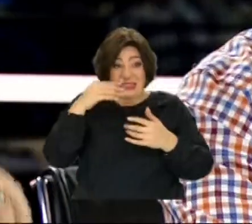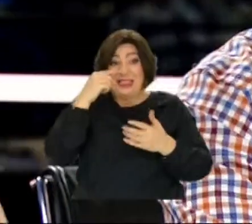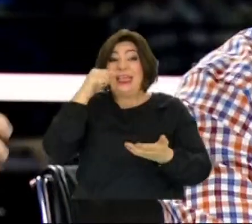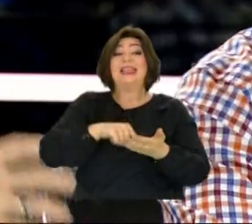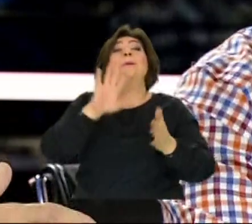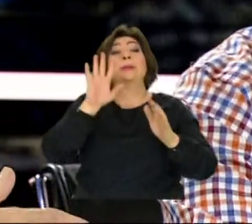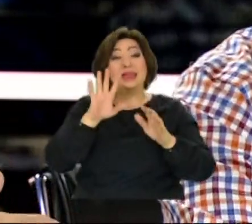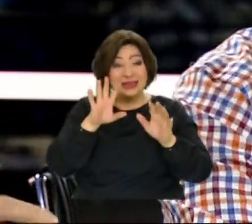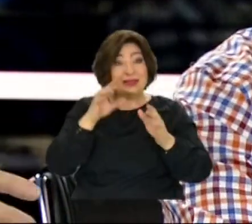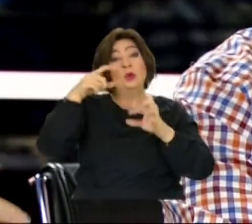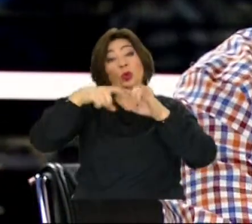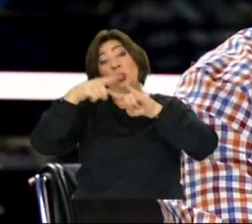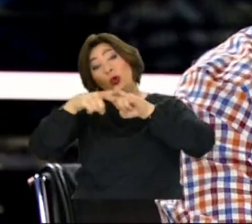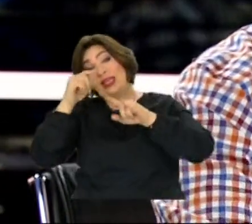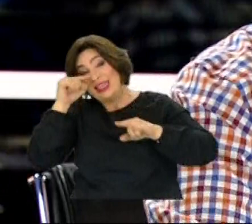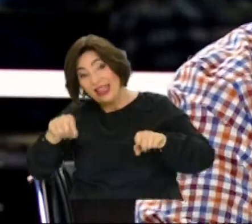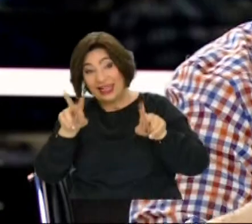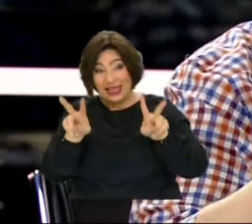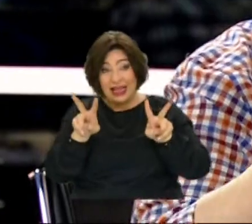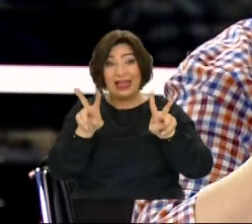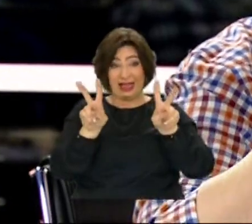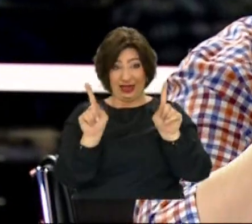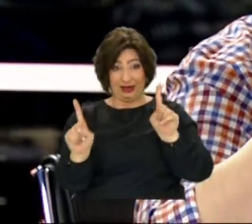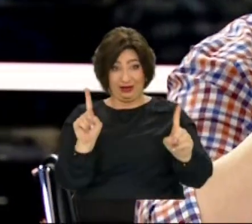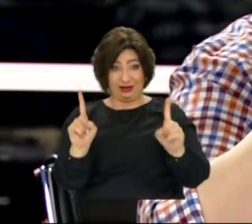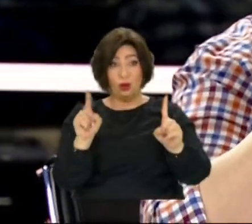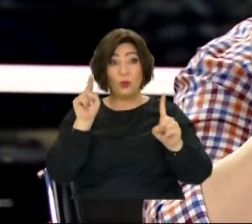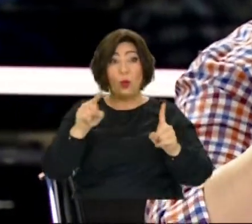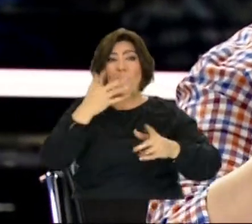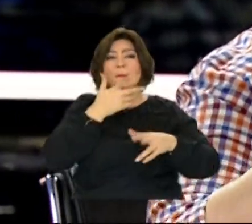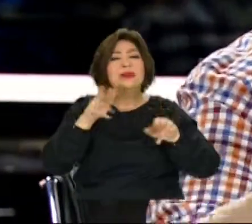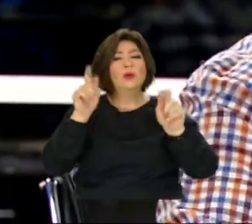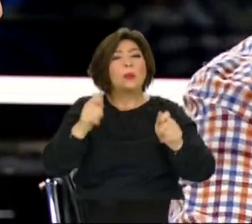ruhunun kabzedilmesinde mesela bir benzetme yapıyor. Adeta böyle